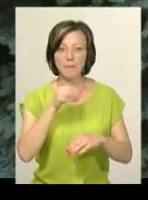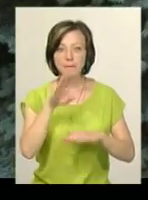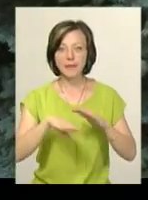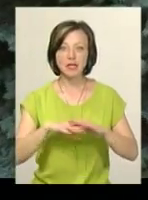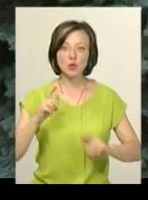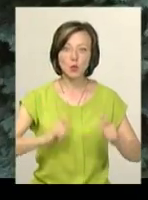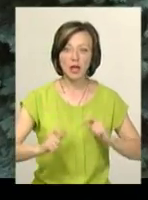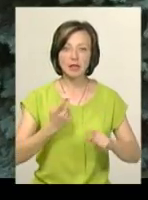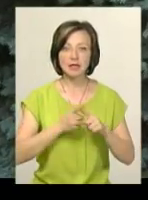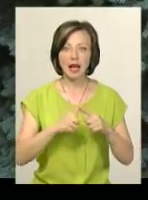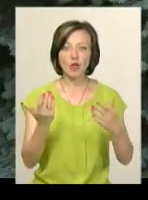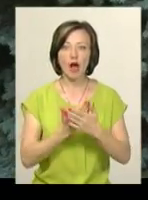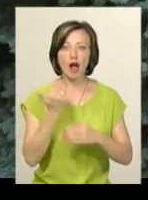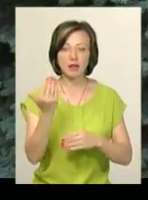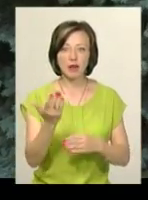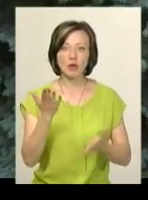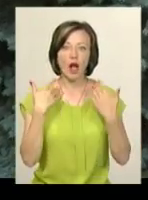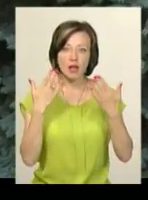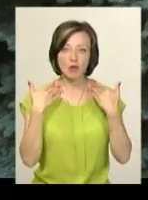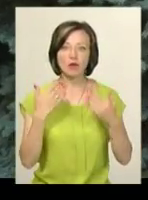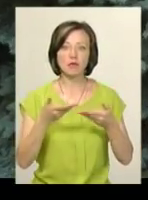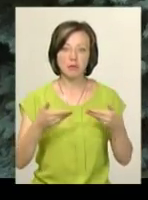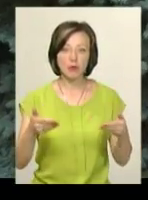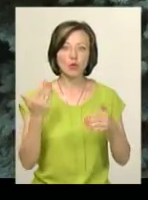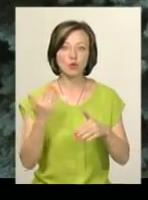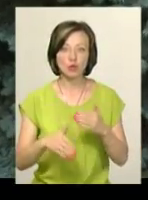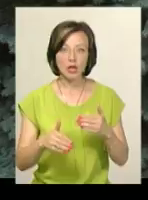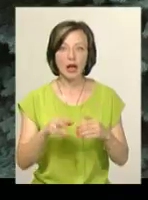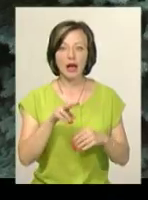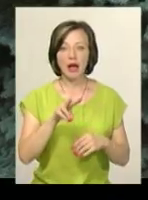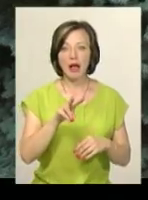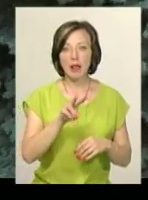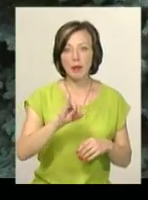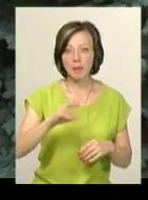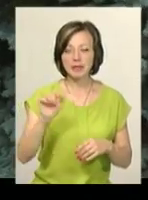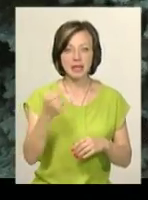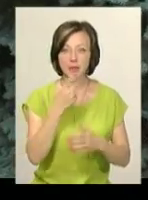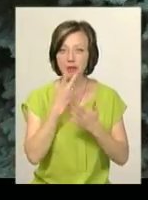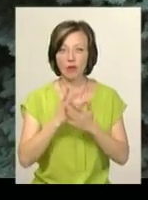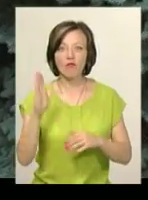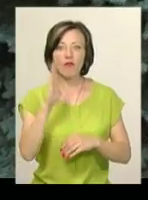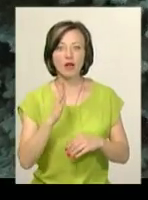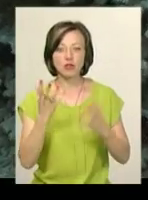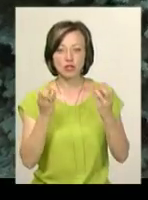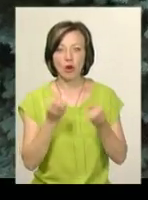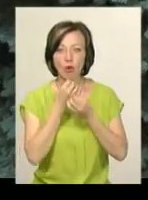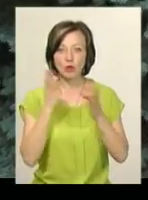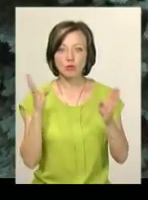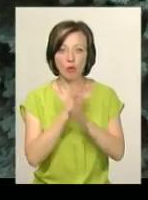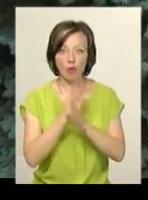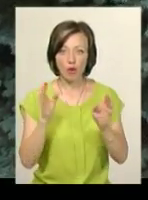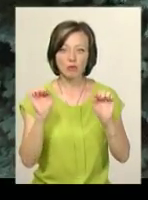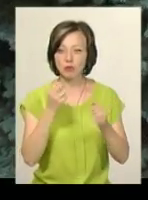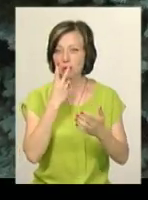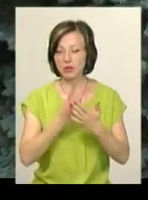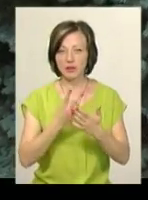студентів, тому що це був студентський кінотеатр. Якщо в них канікули, то ми, в принципі, вже липень-серпень ці фільми не переглядаємо, а вже вересні, коли ще є хороша погода, ще декілька переглядів